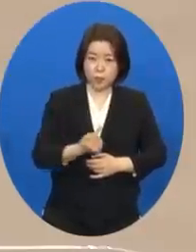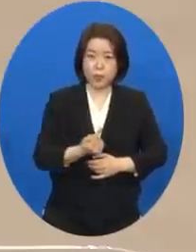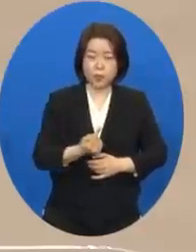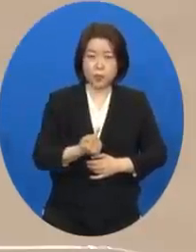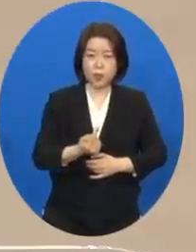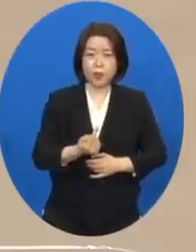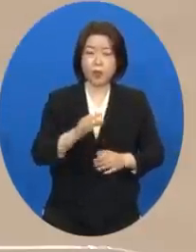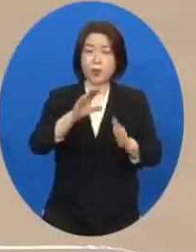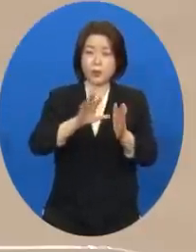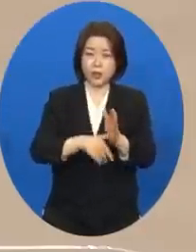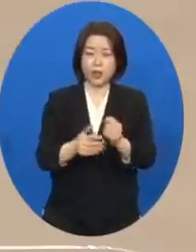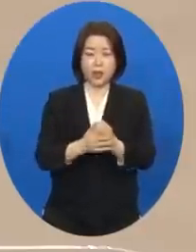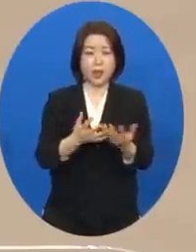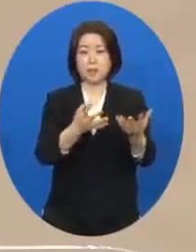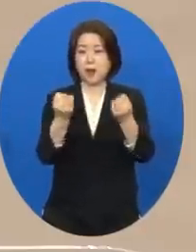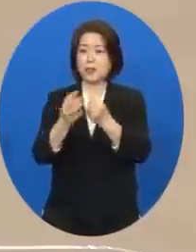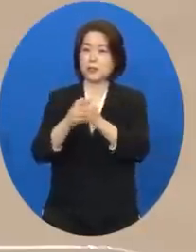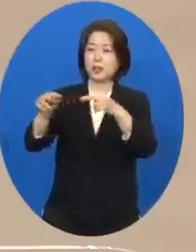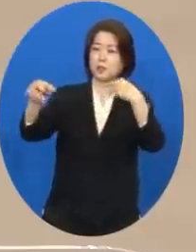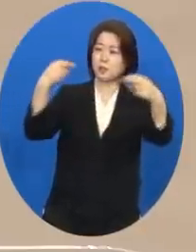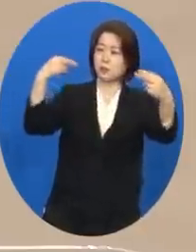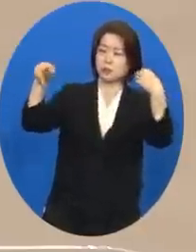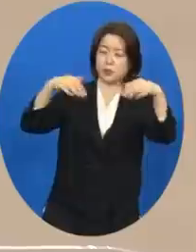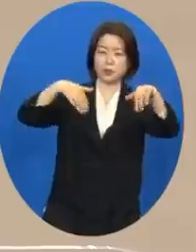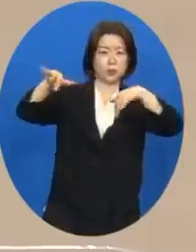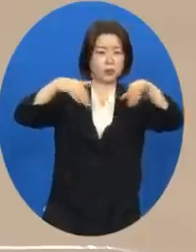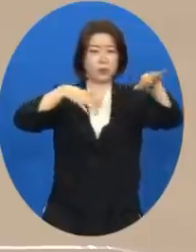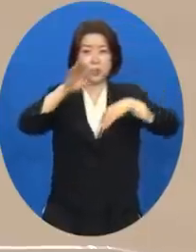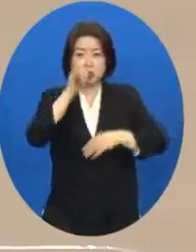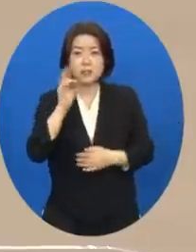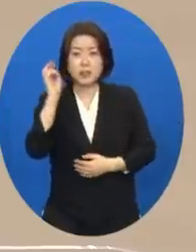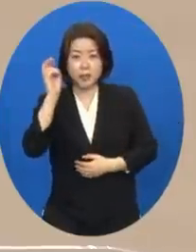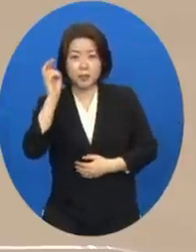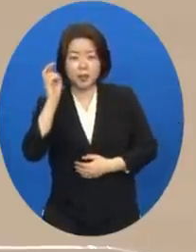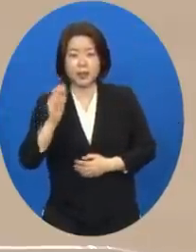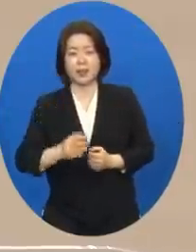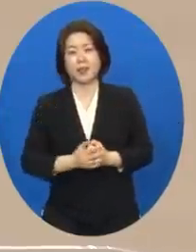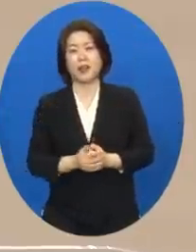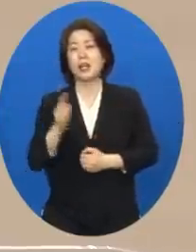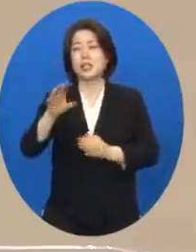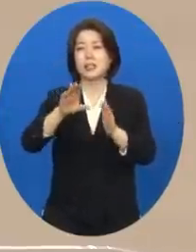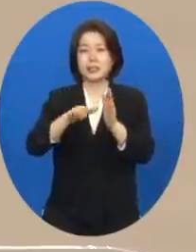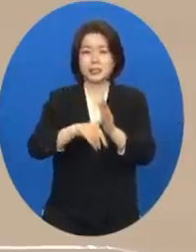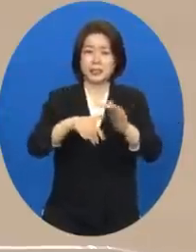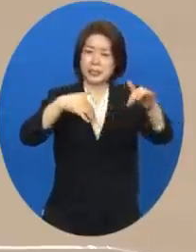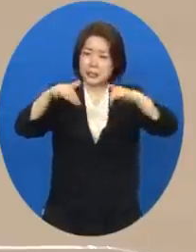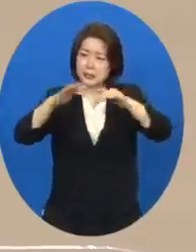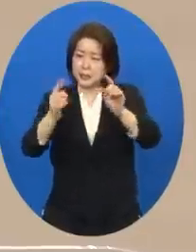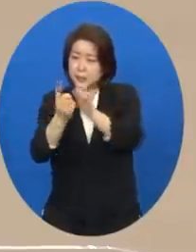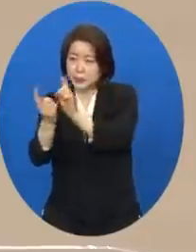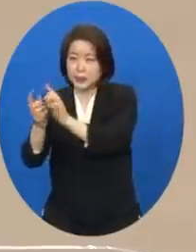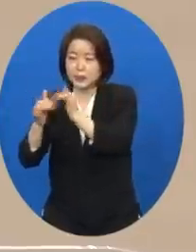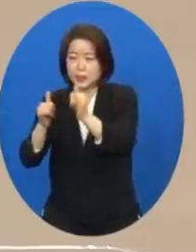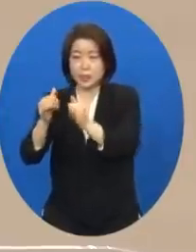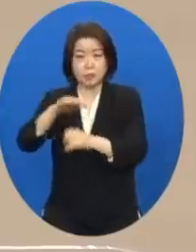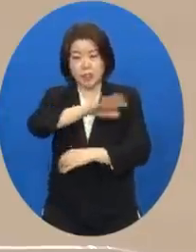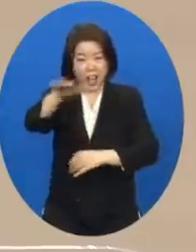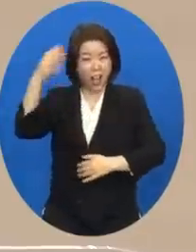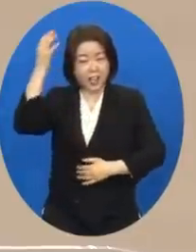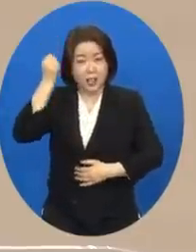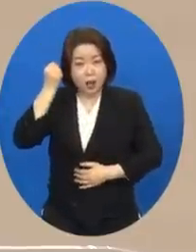오실 때 많은 분들을 만나 쓸 거에요 근데 그 만난 사람들을 기억하시나요